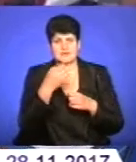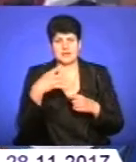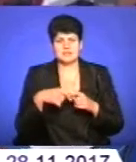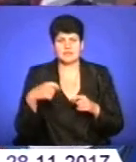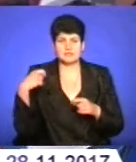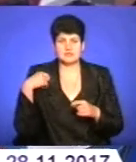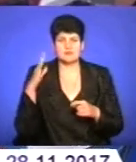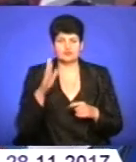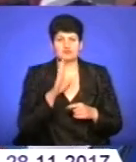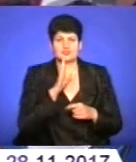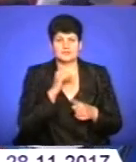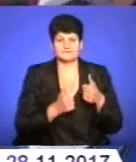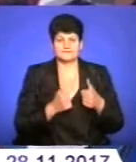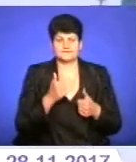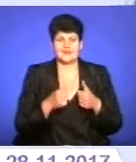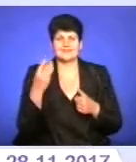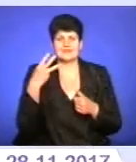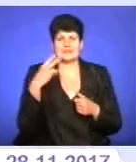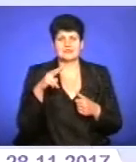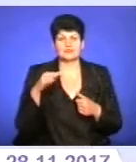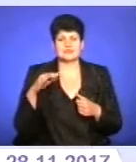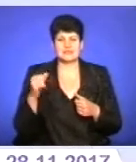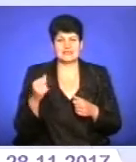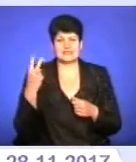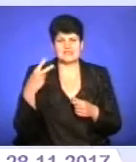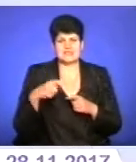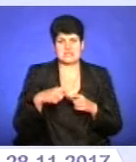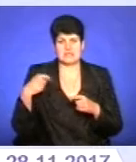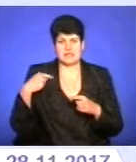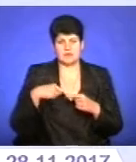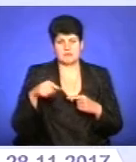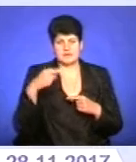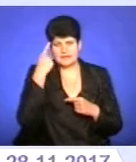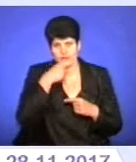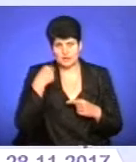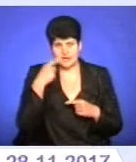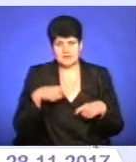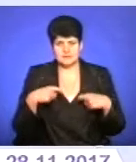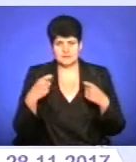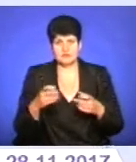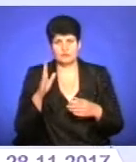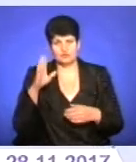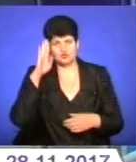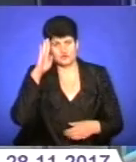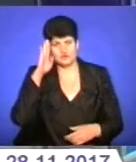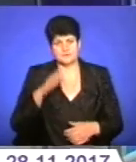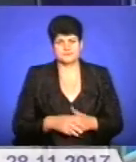кілометрів змагатимуться жінки. 30 ж листопада на 20-кілометровий індивідуальний біатлонний забіг вийдуть